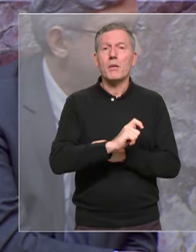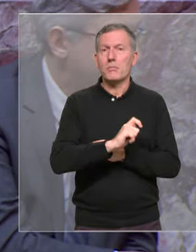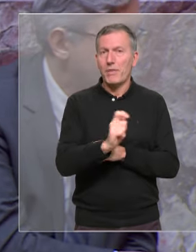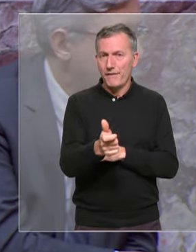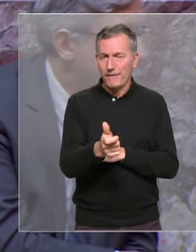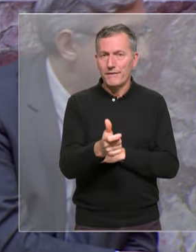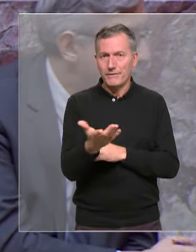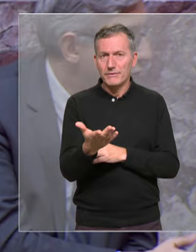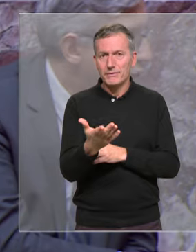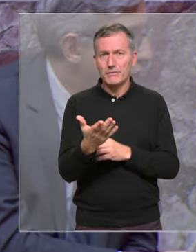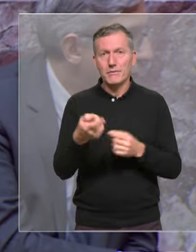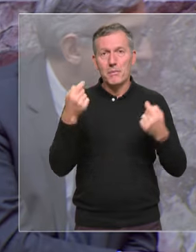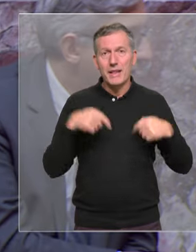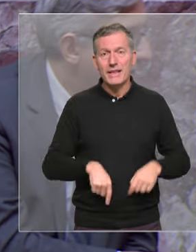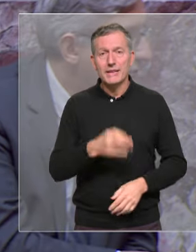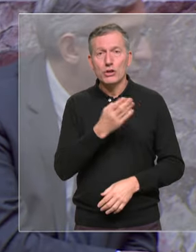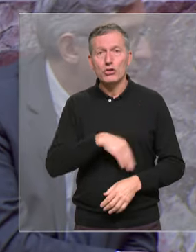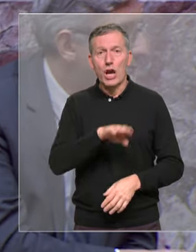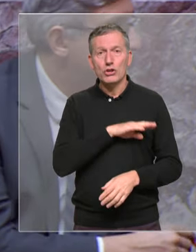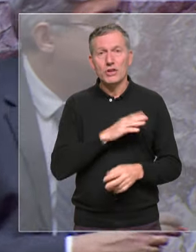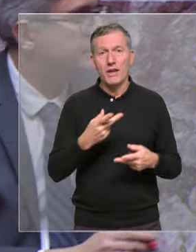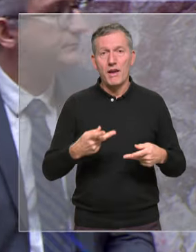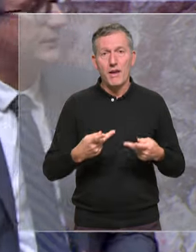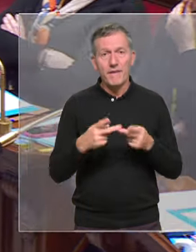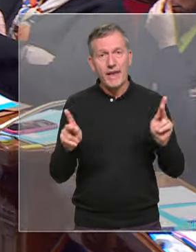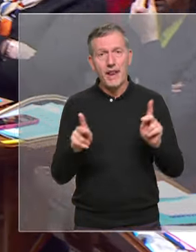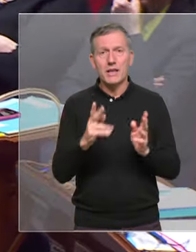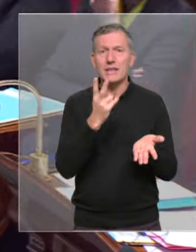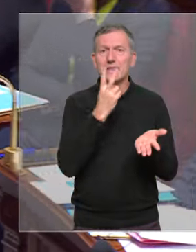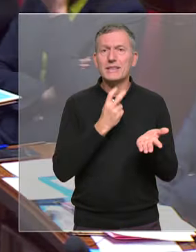Sabrina Agresti-Roubache, ministre en charge de la ville et de la citoyenneté.